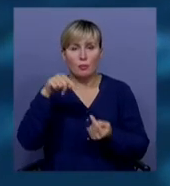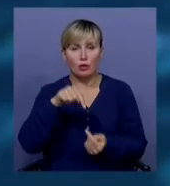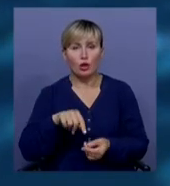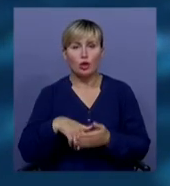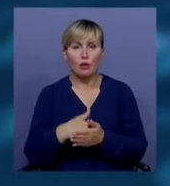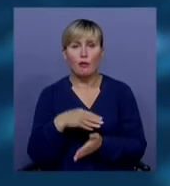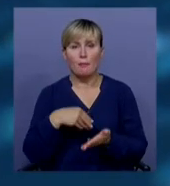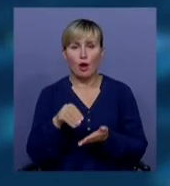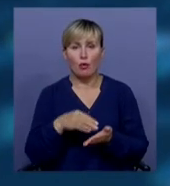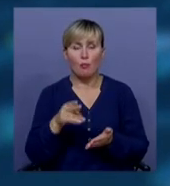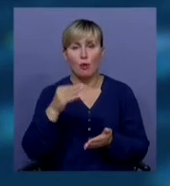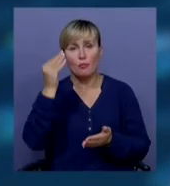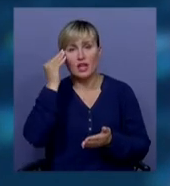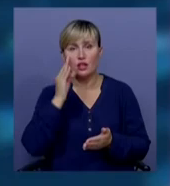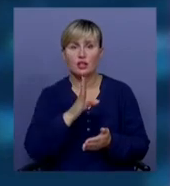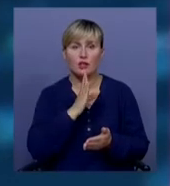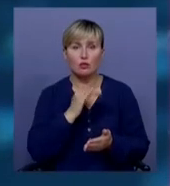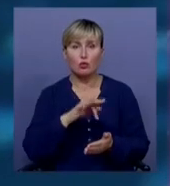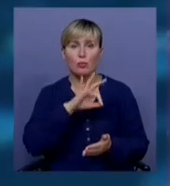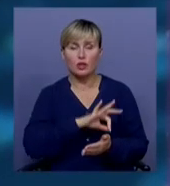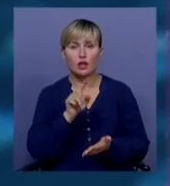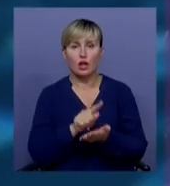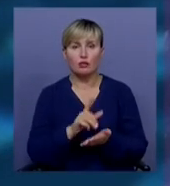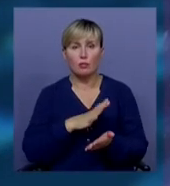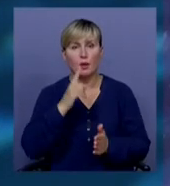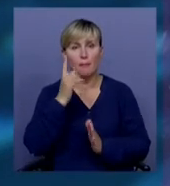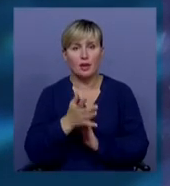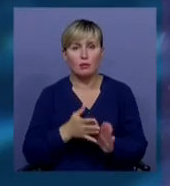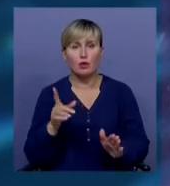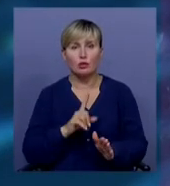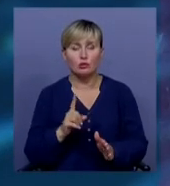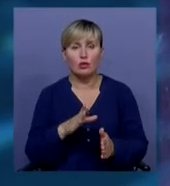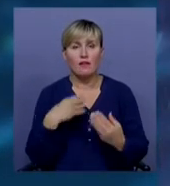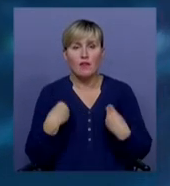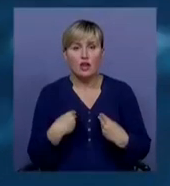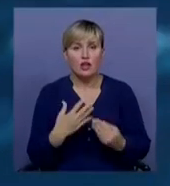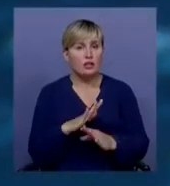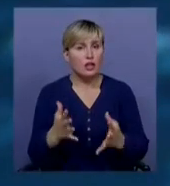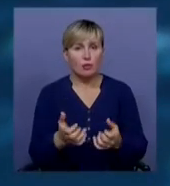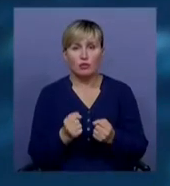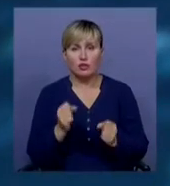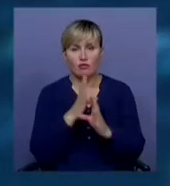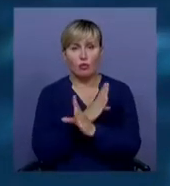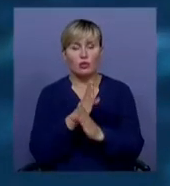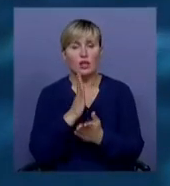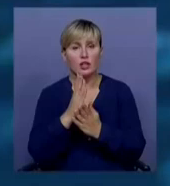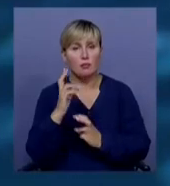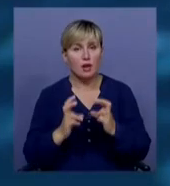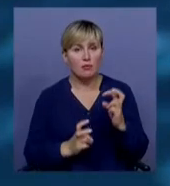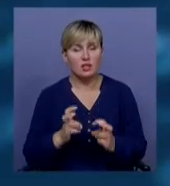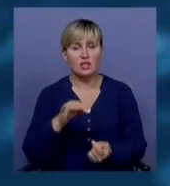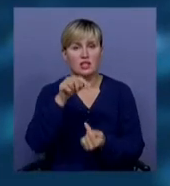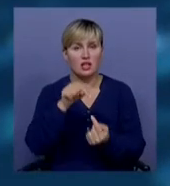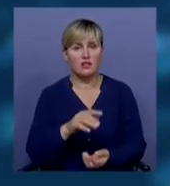новым покупкам. По мнению девушки, у потребителей должно быть понимание, что вещи берутся не из воздуха. За ними стоит промышленность,